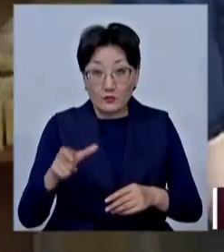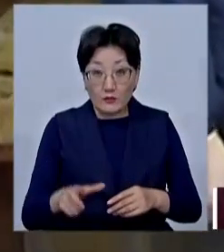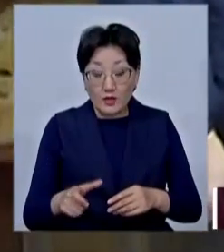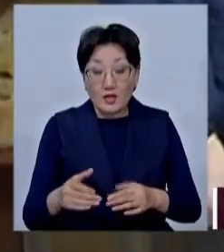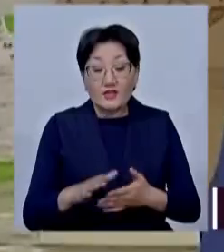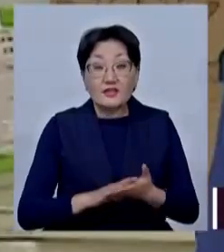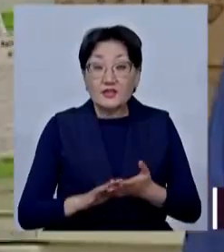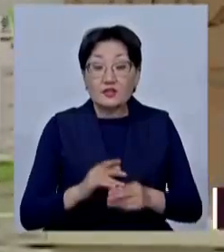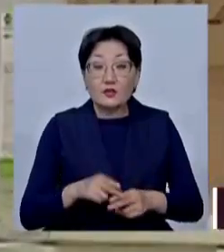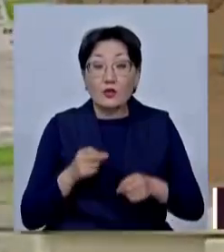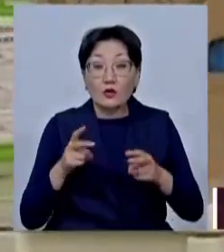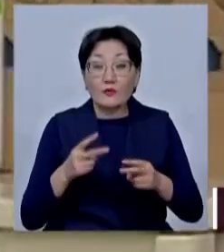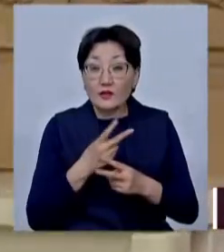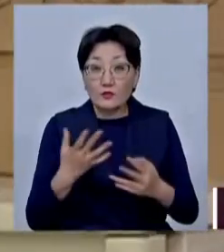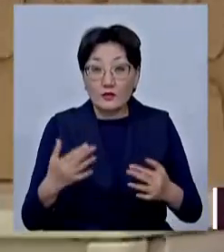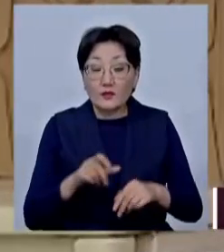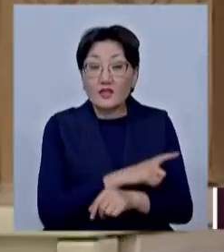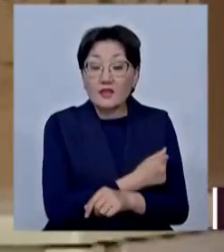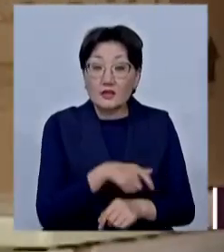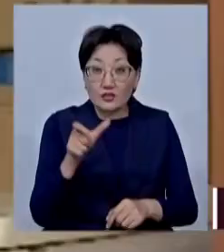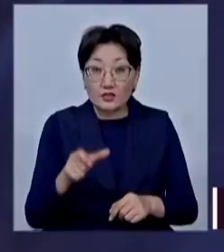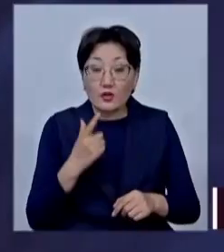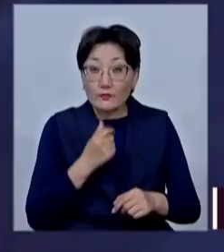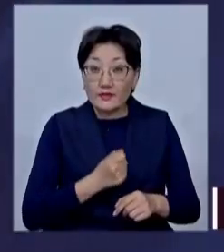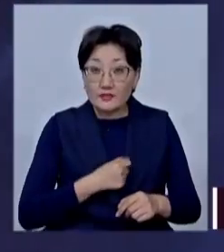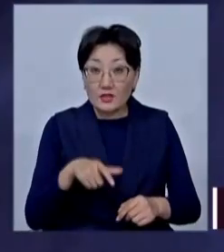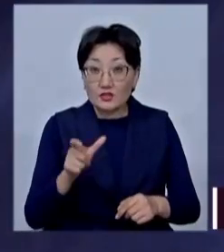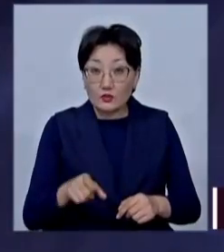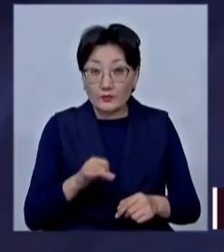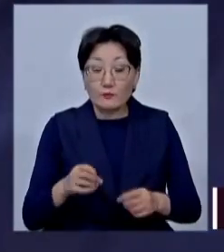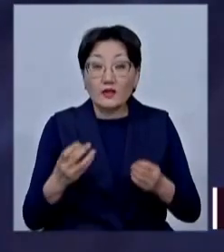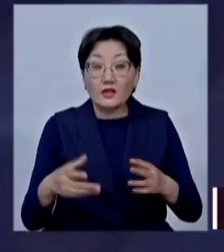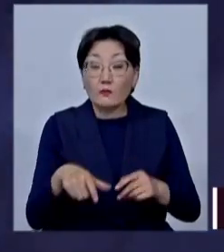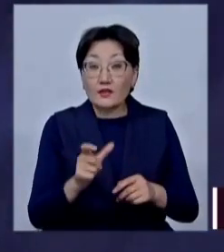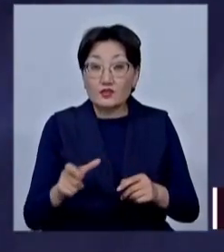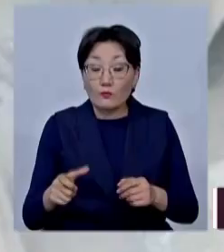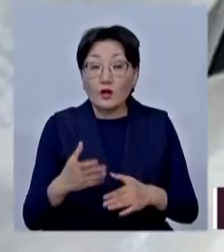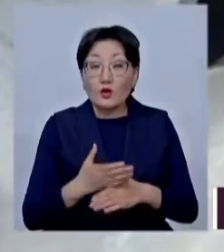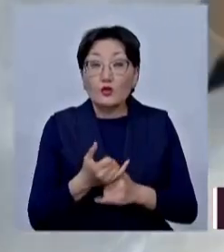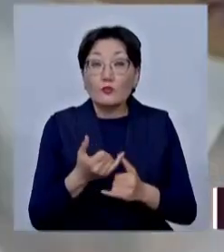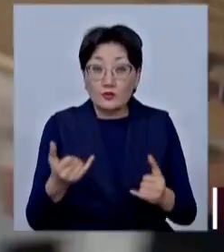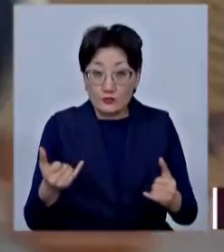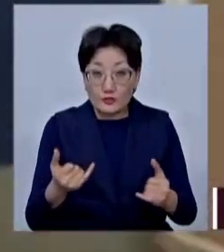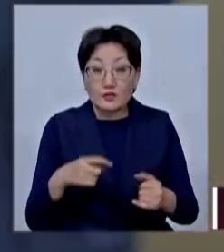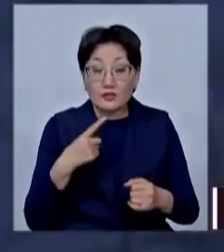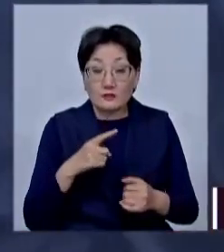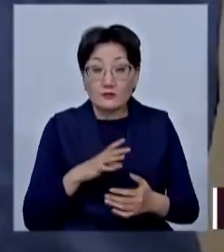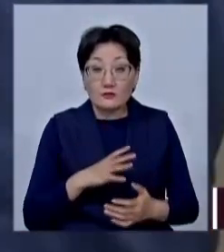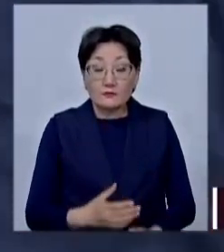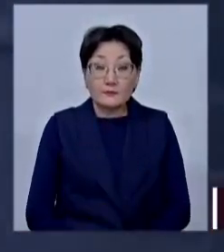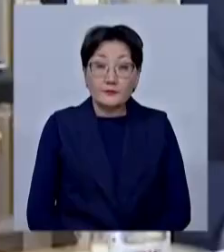Олар ешқандай қауіп-қатерге қарамай дәрігерлерге, әскери қызметшілерге, қарапайым азаматтарға көмектескенін тілге тиек етті.